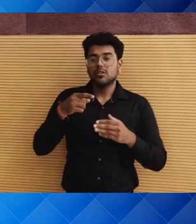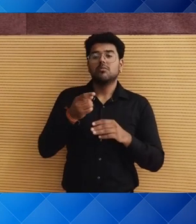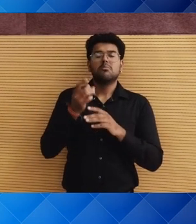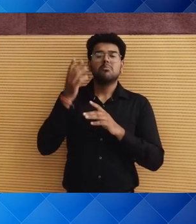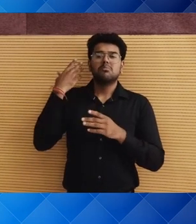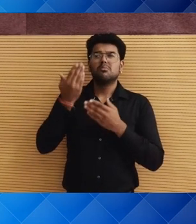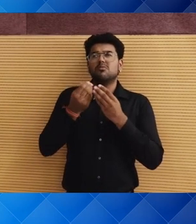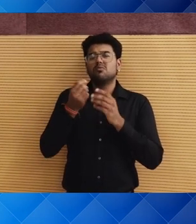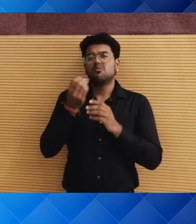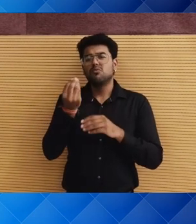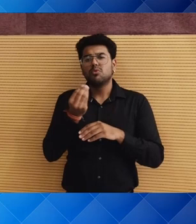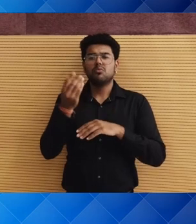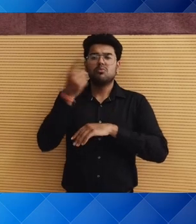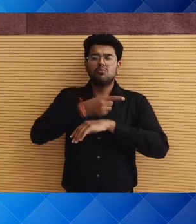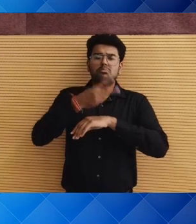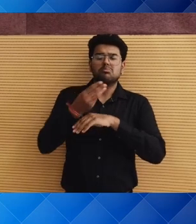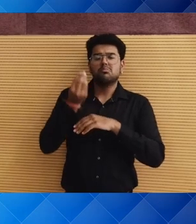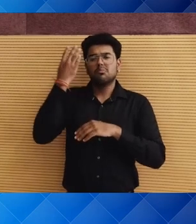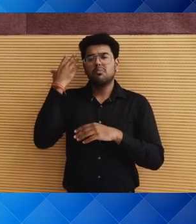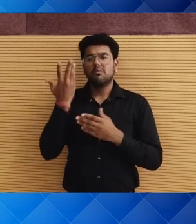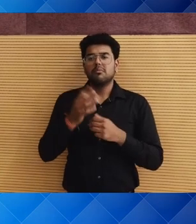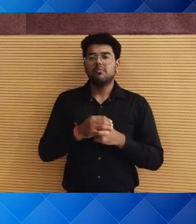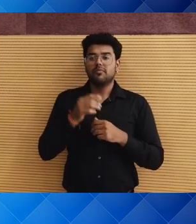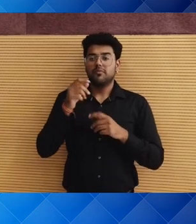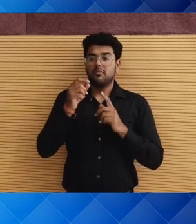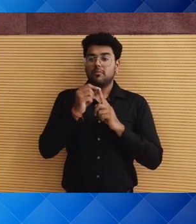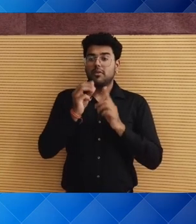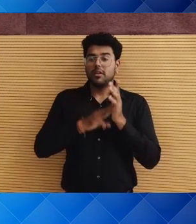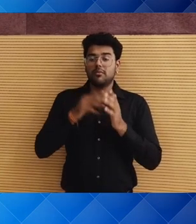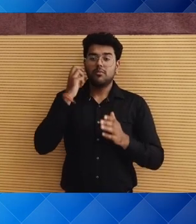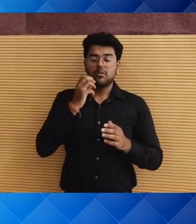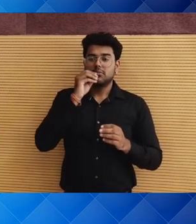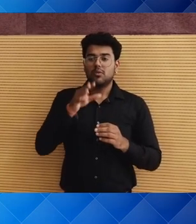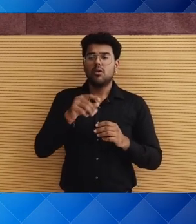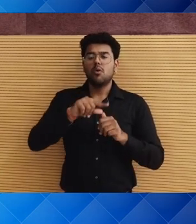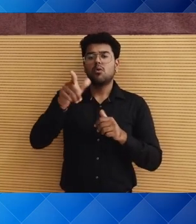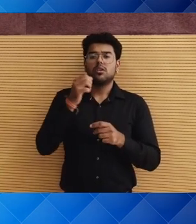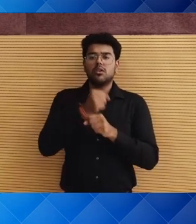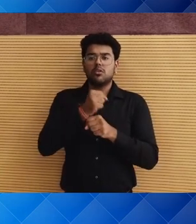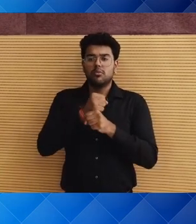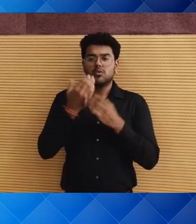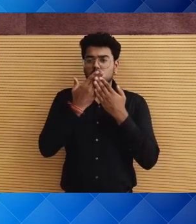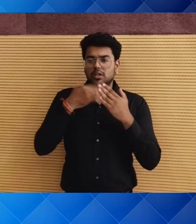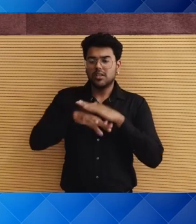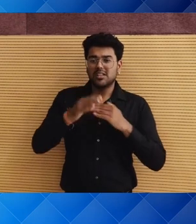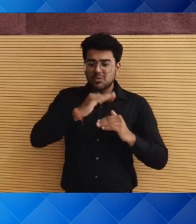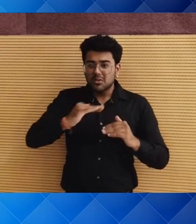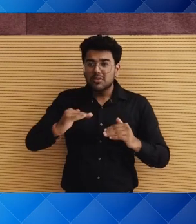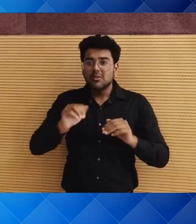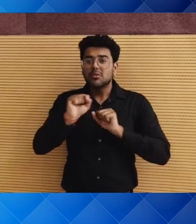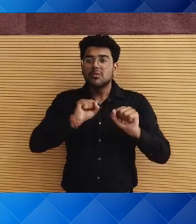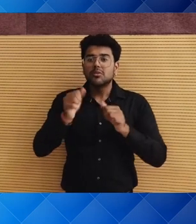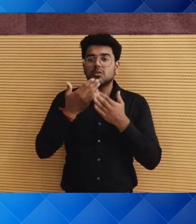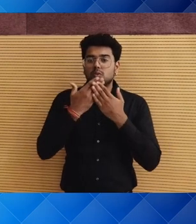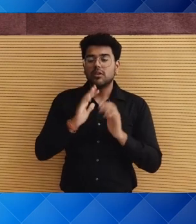पहले प्रधानमंत्री जी ने कहा था, देश में सरकारी स्कूलों में अभी प्ले स्कूल होगा। प्ले स्कूल होता